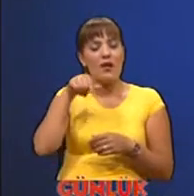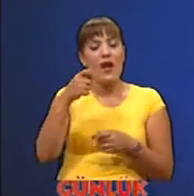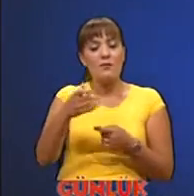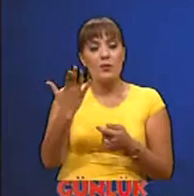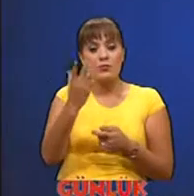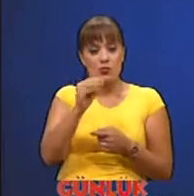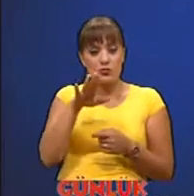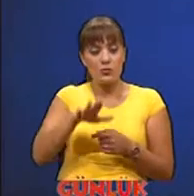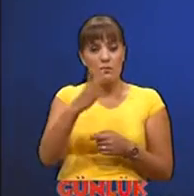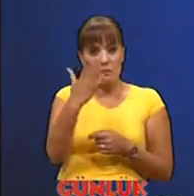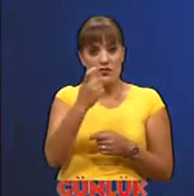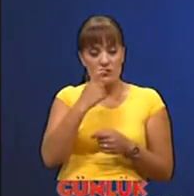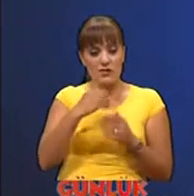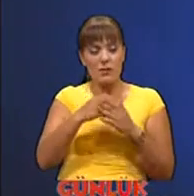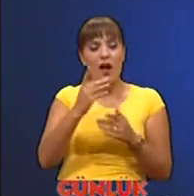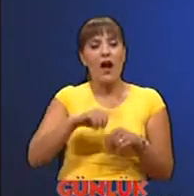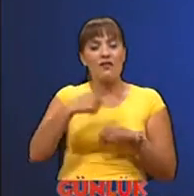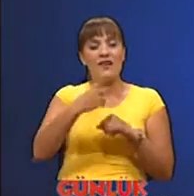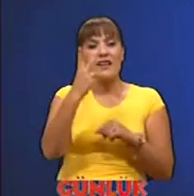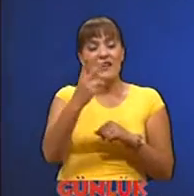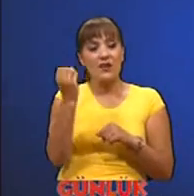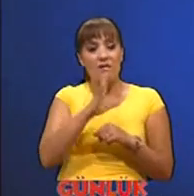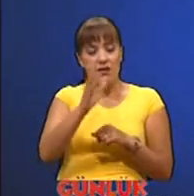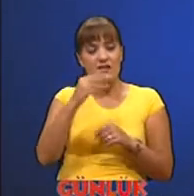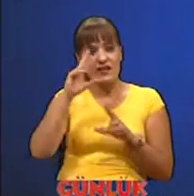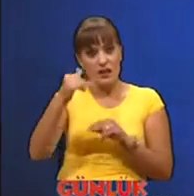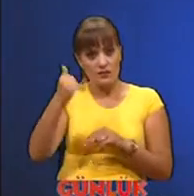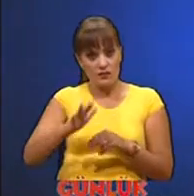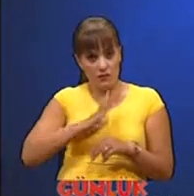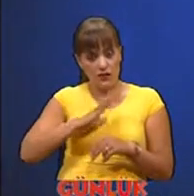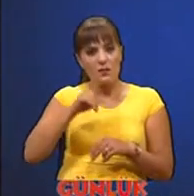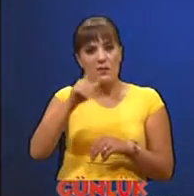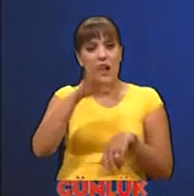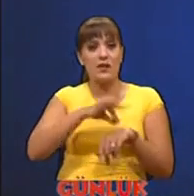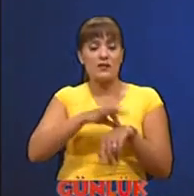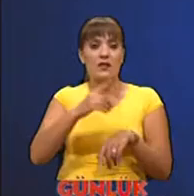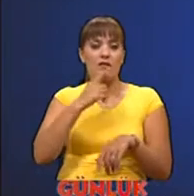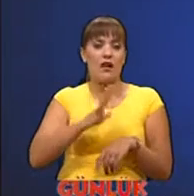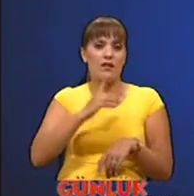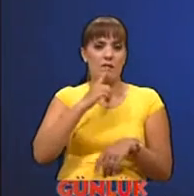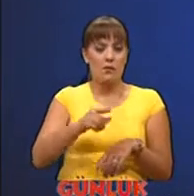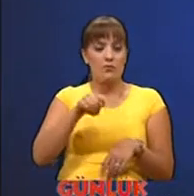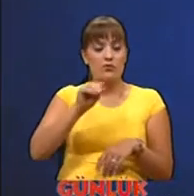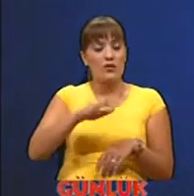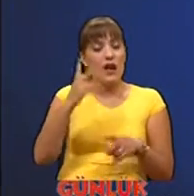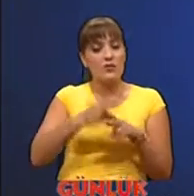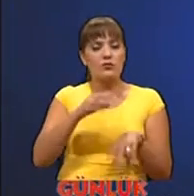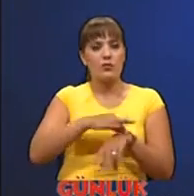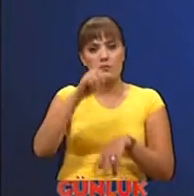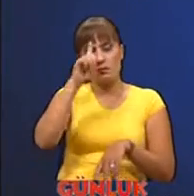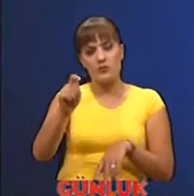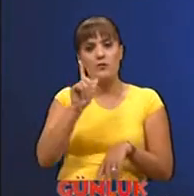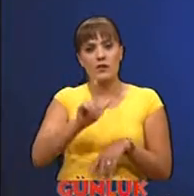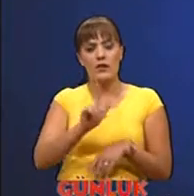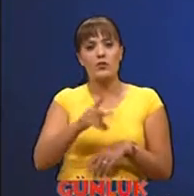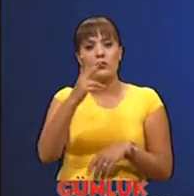5 yaşını tamamlamış ve hala haftada 2'den fazla yatak ıslatma sorunu yaşıyorsa bir hastalık bulunuyordur. Bu çocukların acilen doktora